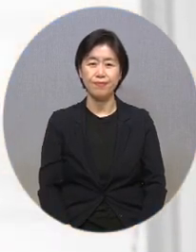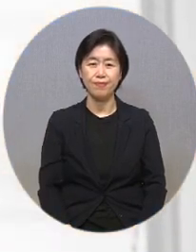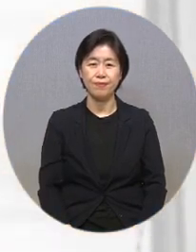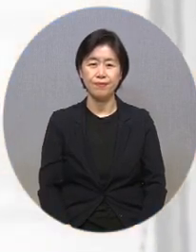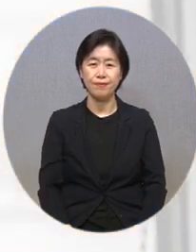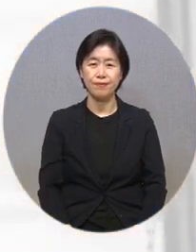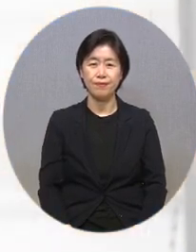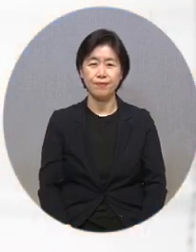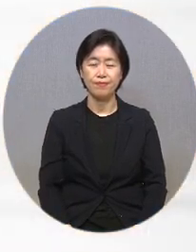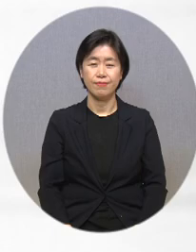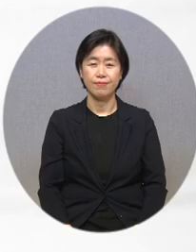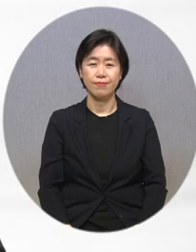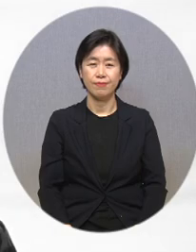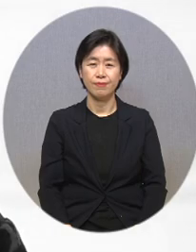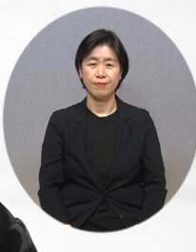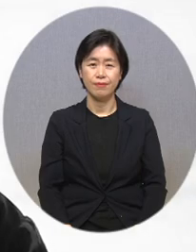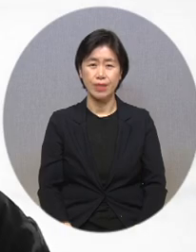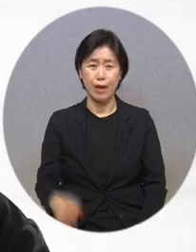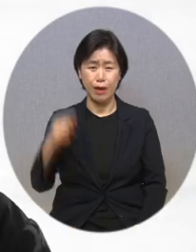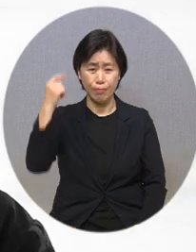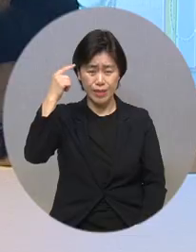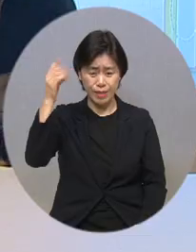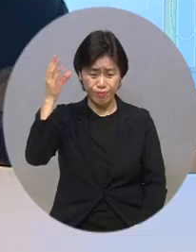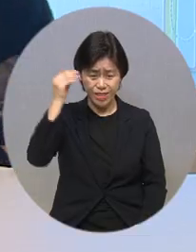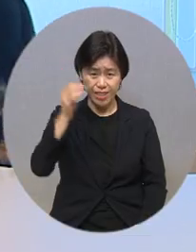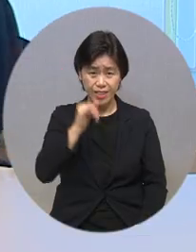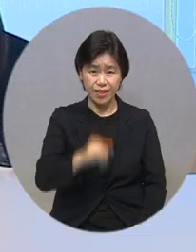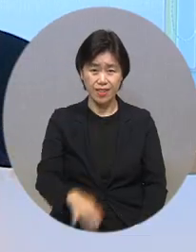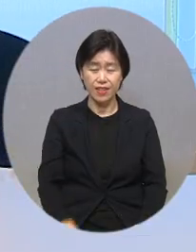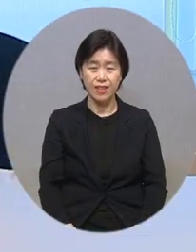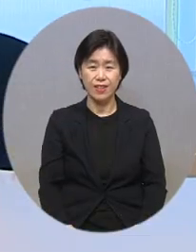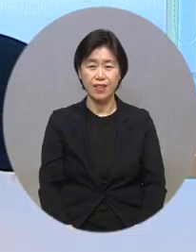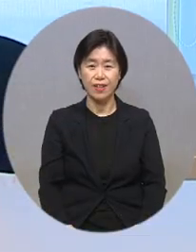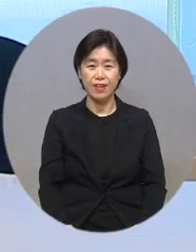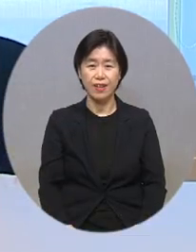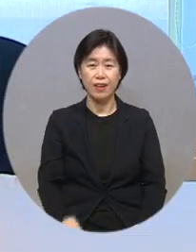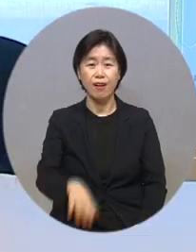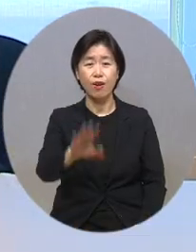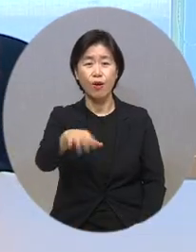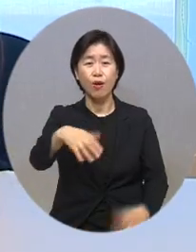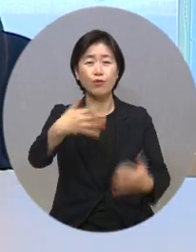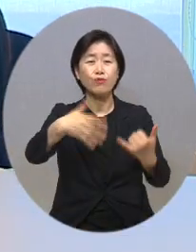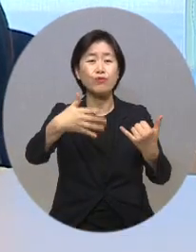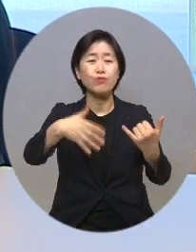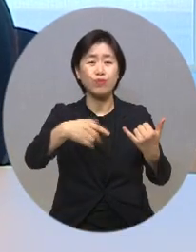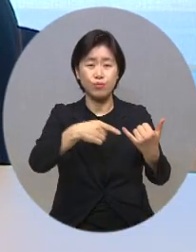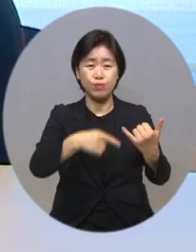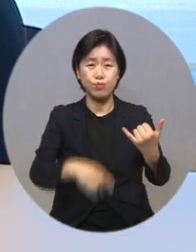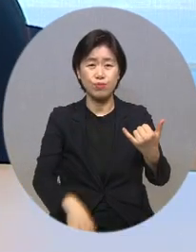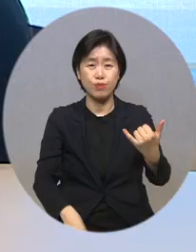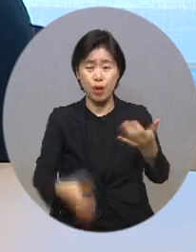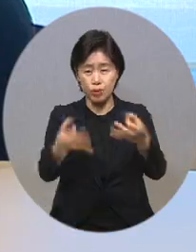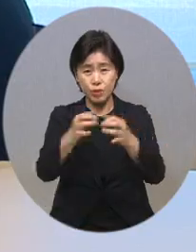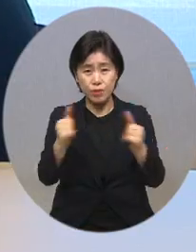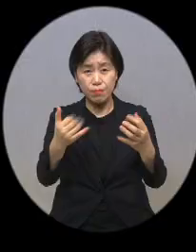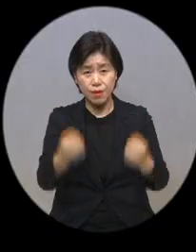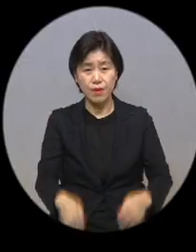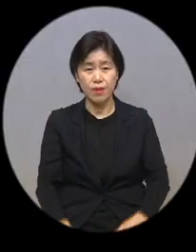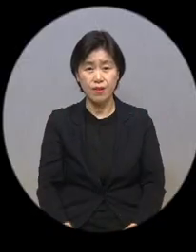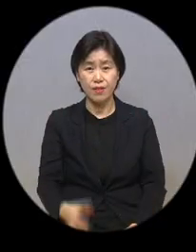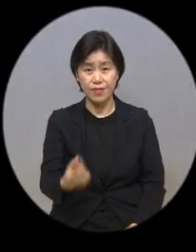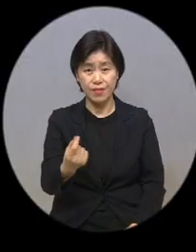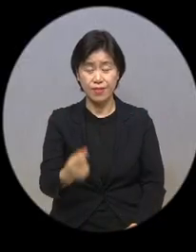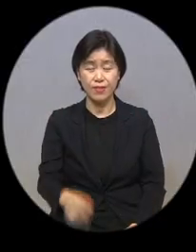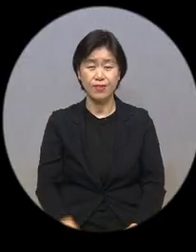만들었니? 와, 진짜 야. 5번 지금 유튜브 그래? 구독자 넘버원 아니에요? 유튜브 채널 넘버원?